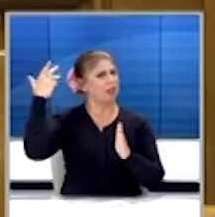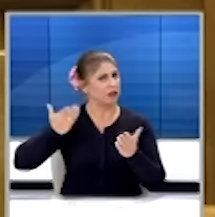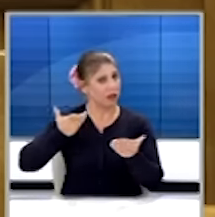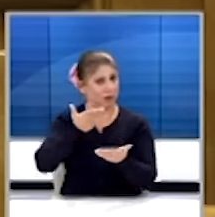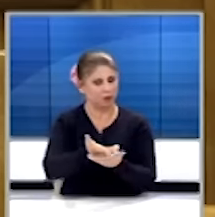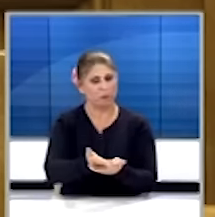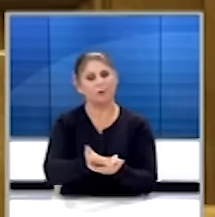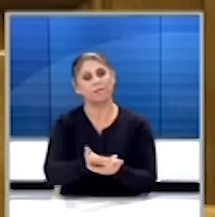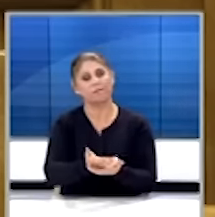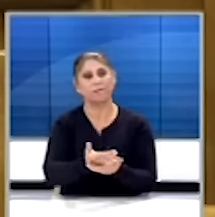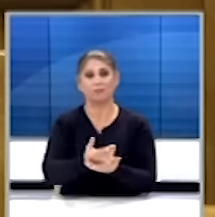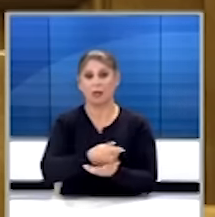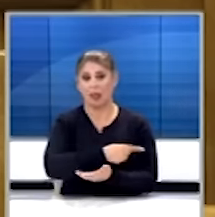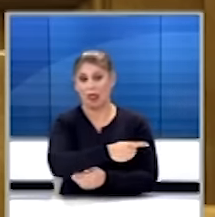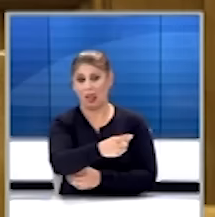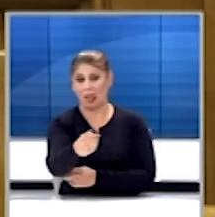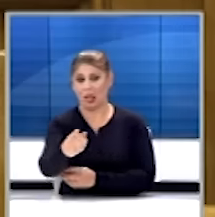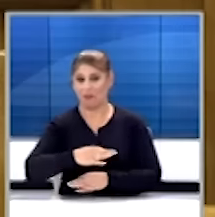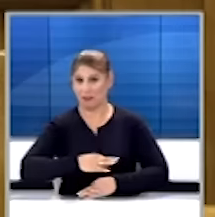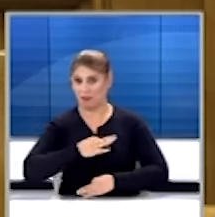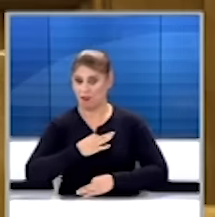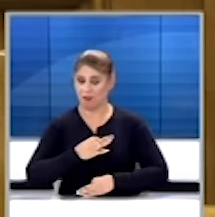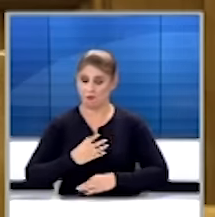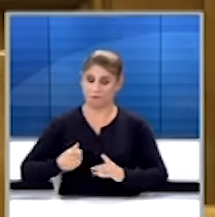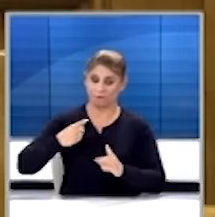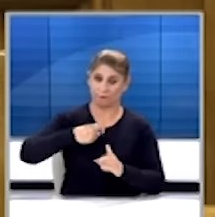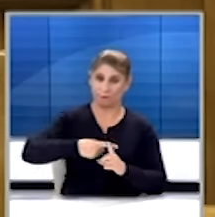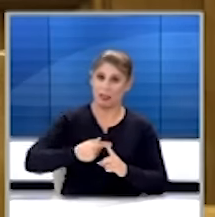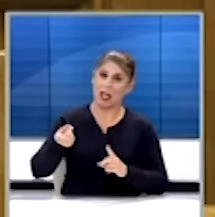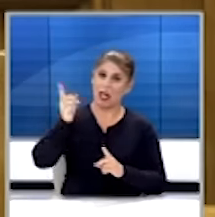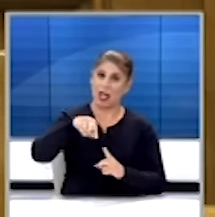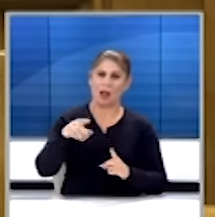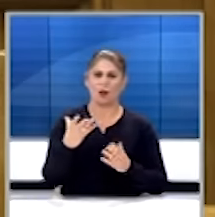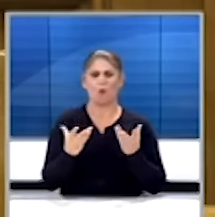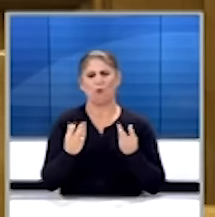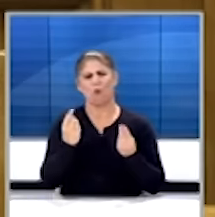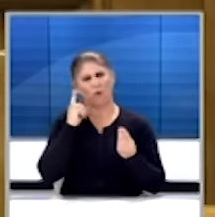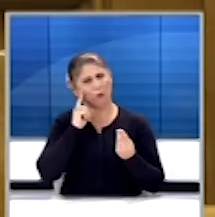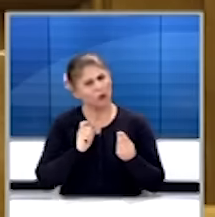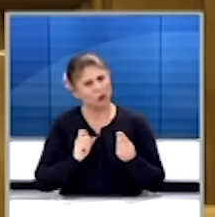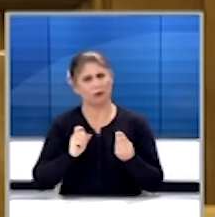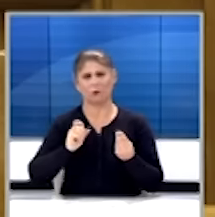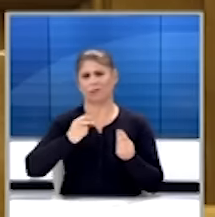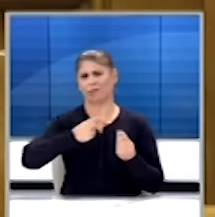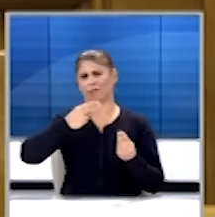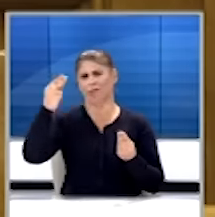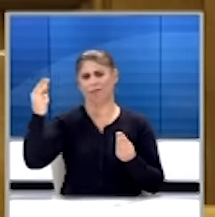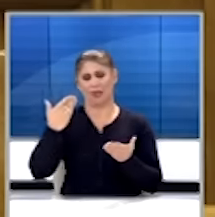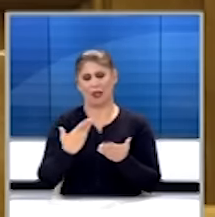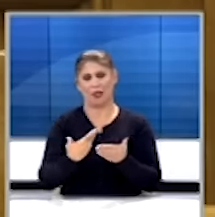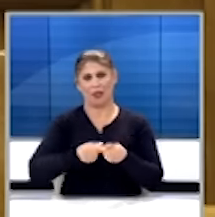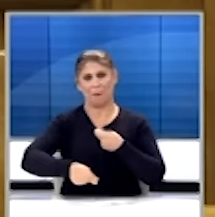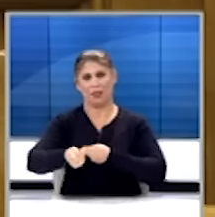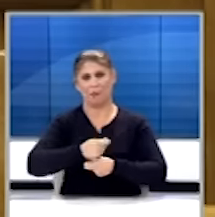βέβαια, αυτοί οι κύριοι έρχονται να προσθεθούν στα άλλα, τα πολύ γνωστά και επώνυμα